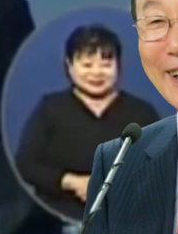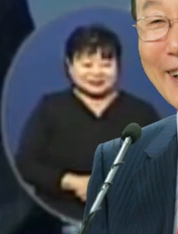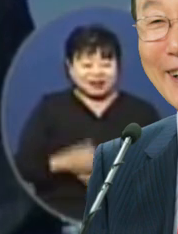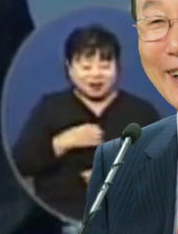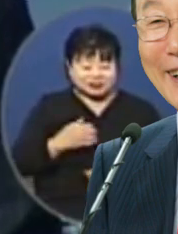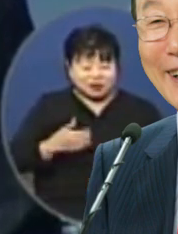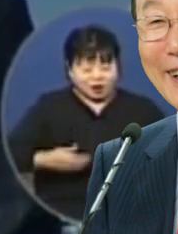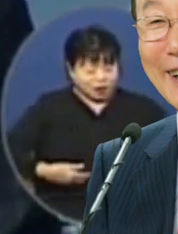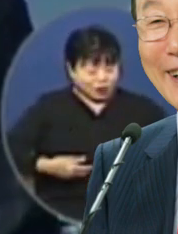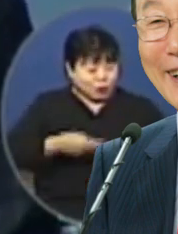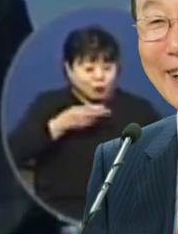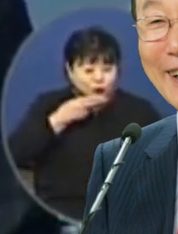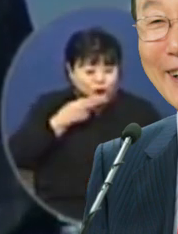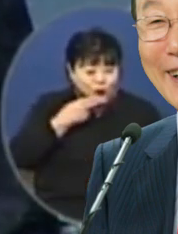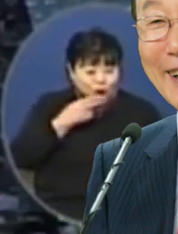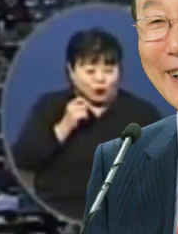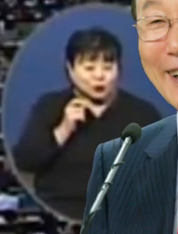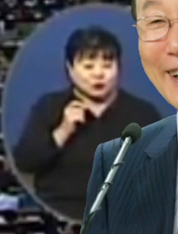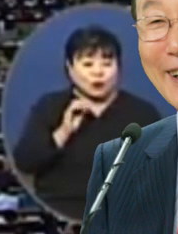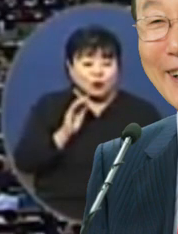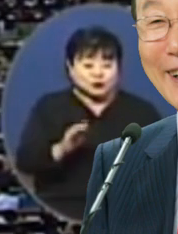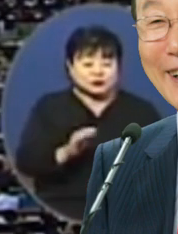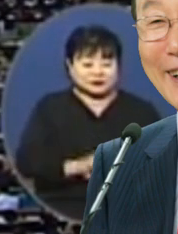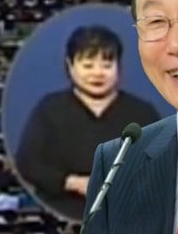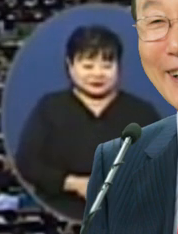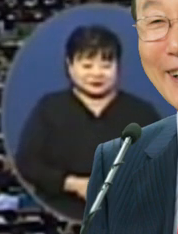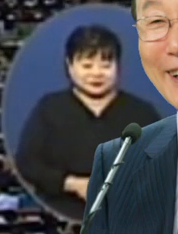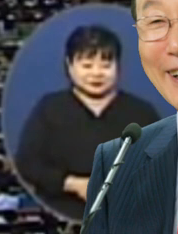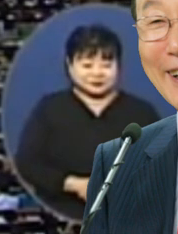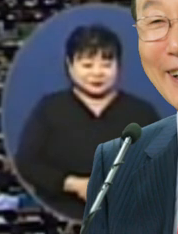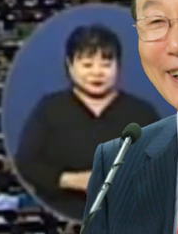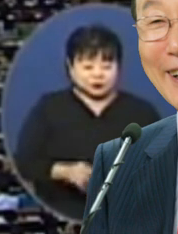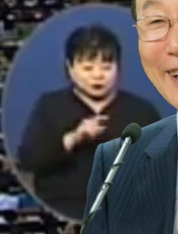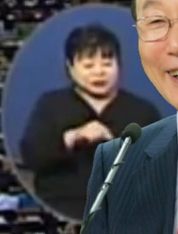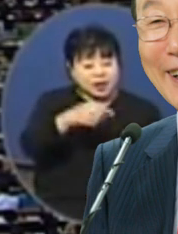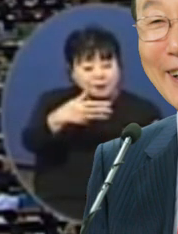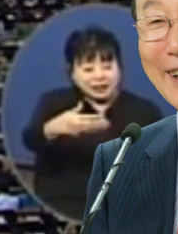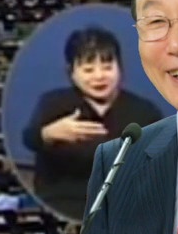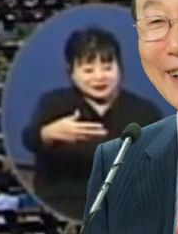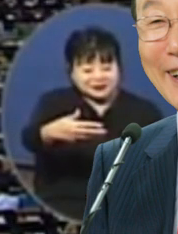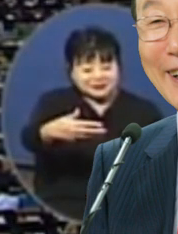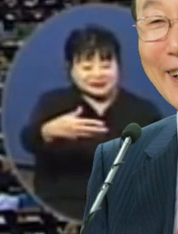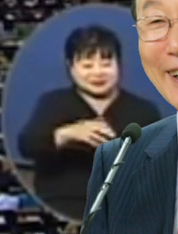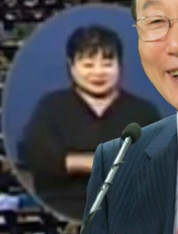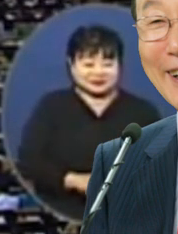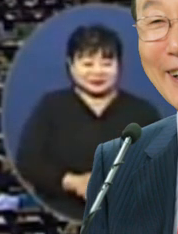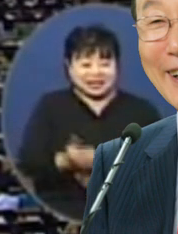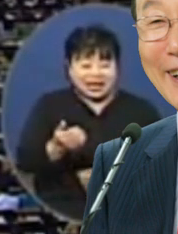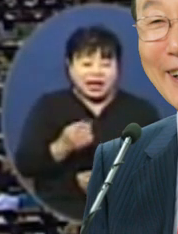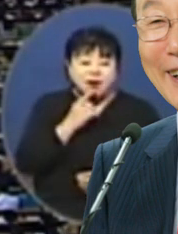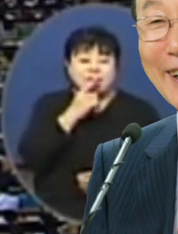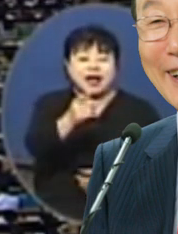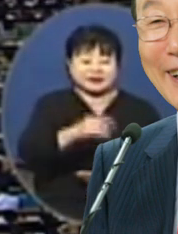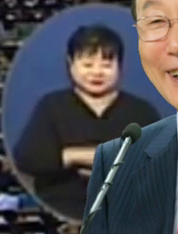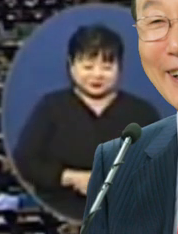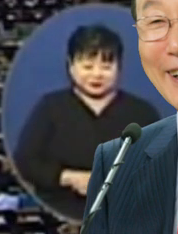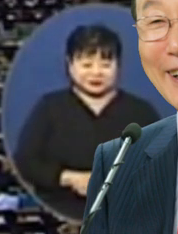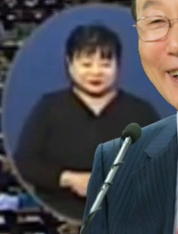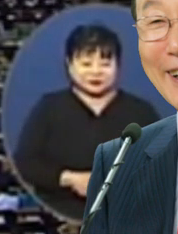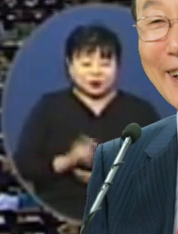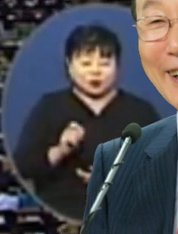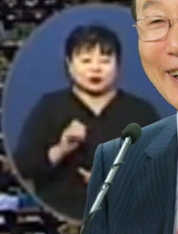걱정할 것이 하나도 없는 것입니다. 고린도 후서 9장 8절 아까 내가 고린도 전서라고